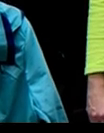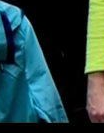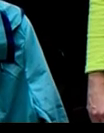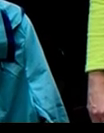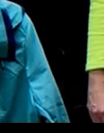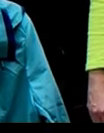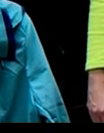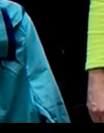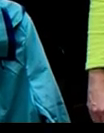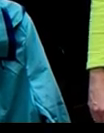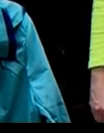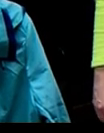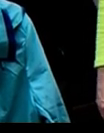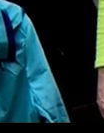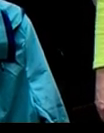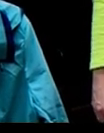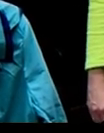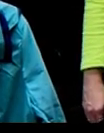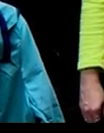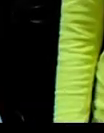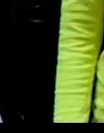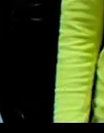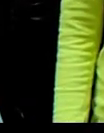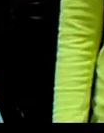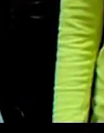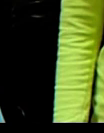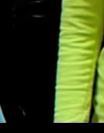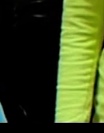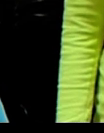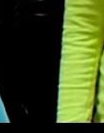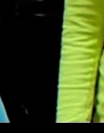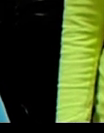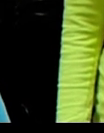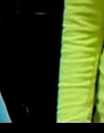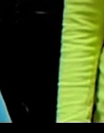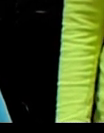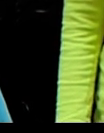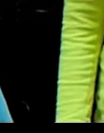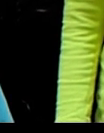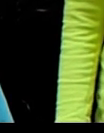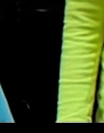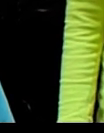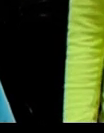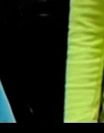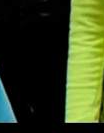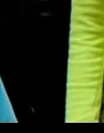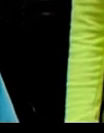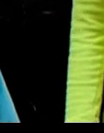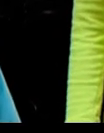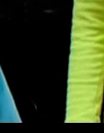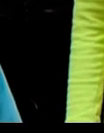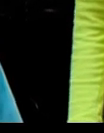очень красивая куртка, легкая и дешевая. Очень хороший ассортимент. И демисезонные, и зимние. Я